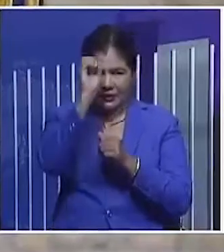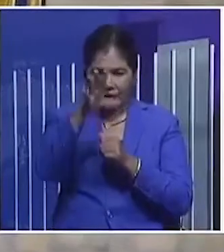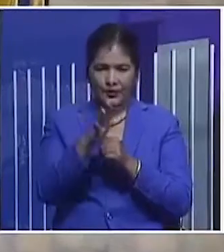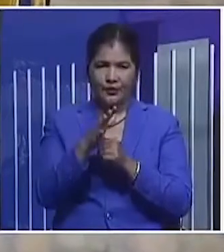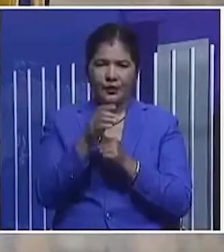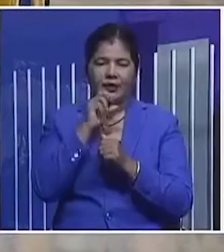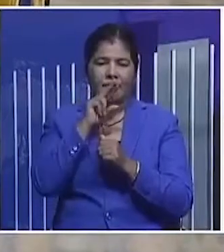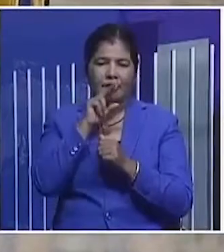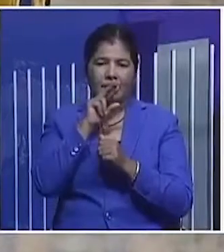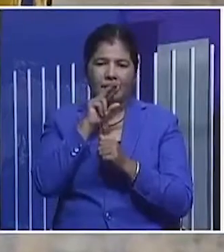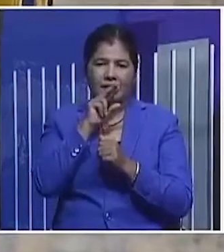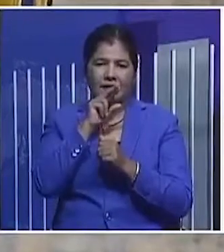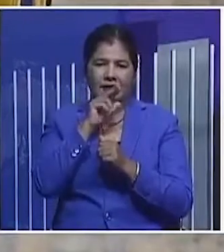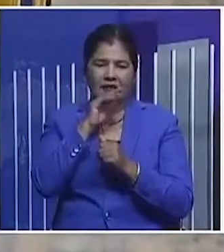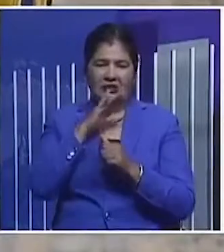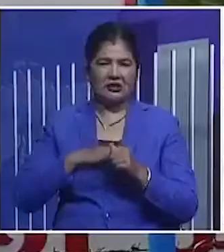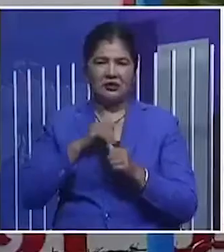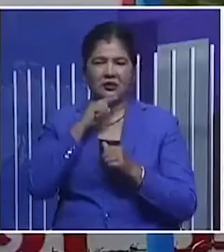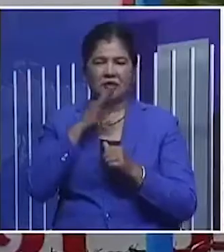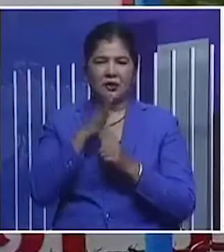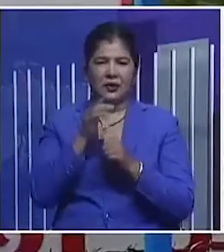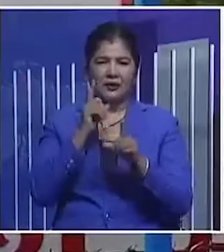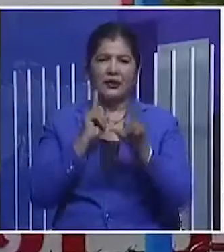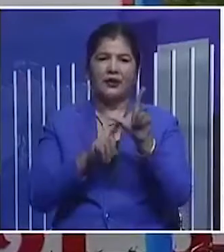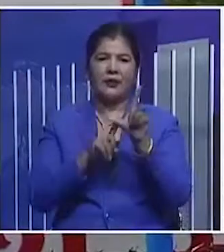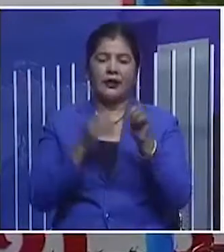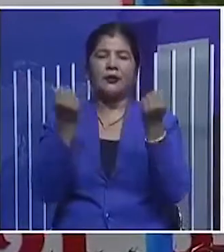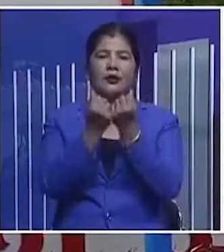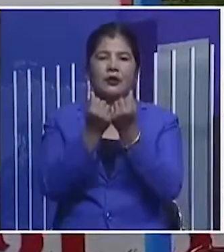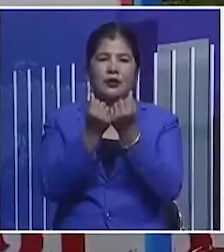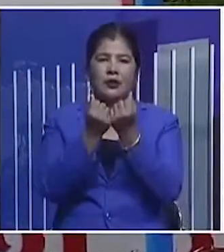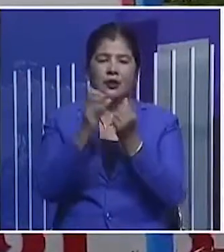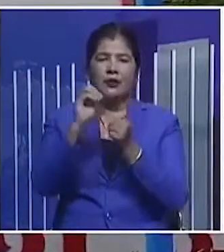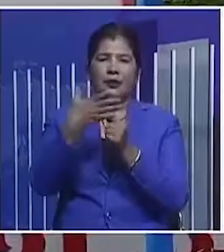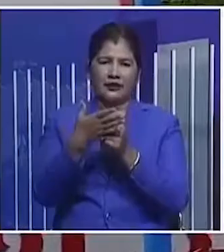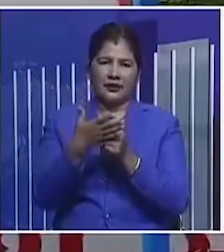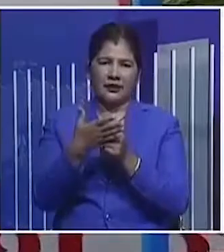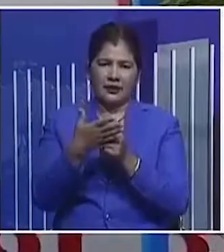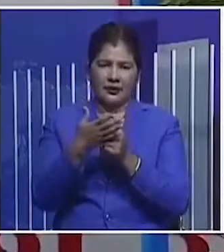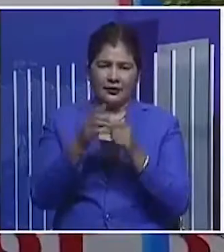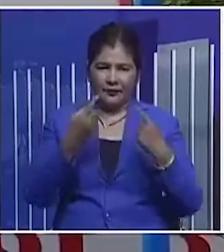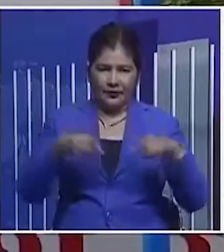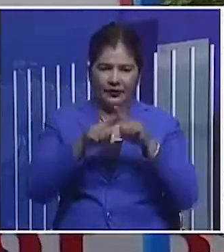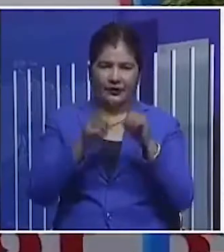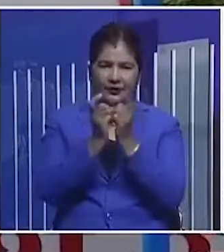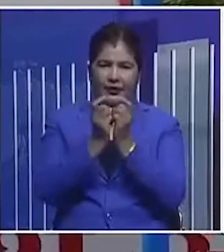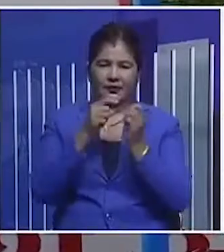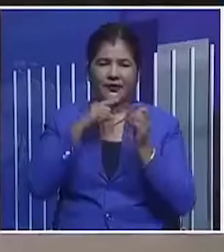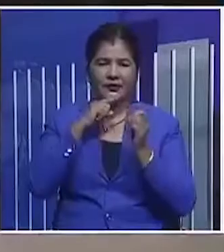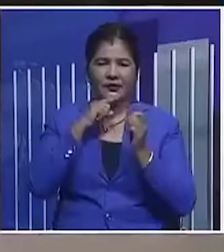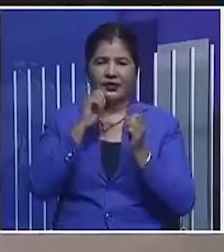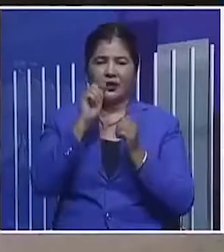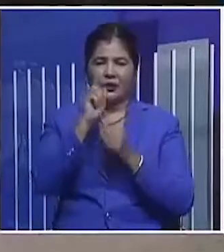जवाब चित्त बुझ्दो नभएको भन्दै एमालेले अवरोध गरेपछि प्रदेश सभा बैठक बस्न नसकेको